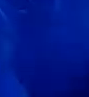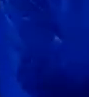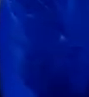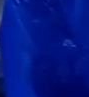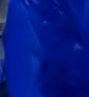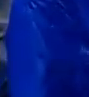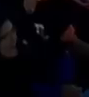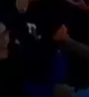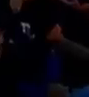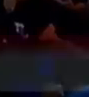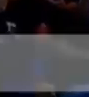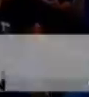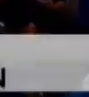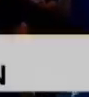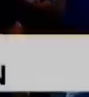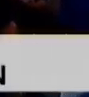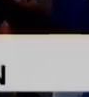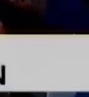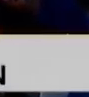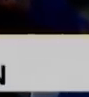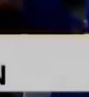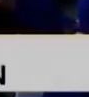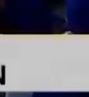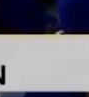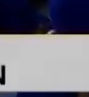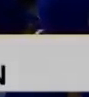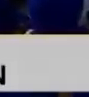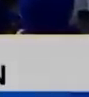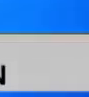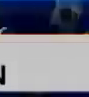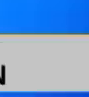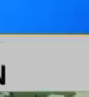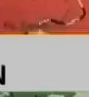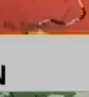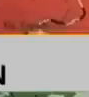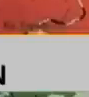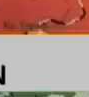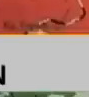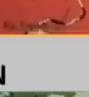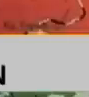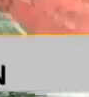Bayaran khas RM5,000 antara 6 insentif untuk peneroka Felda.